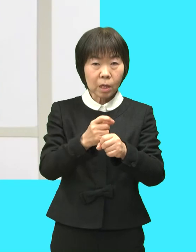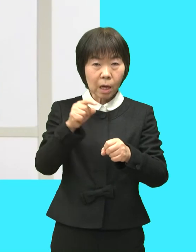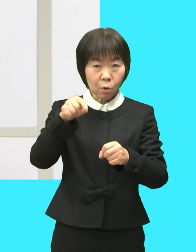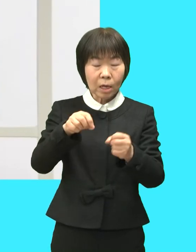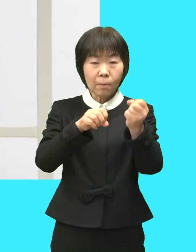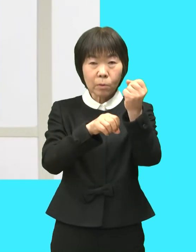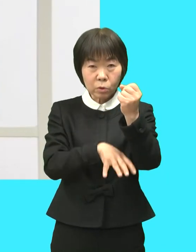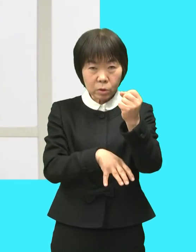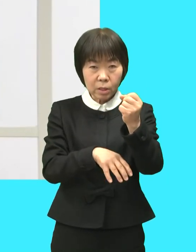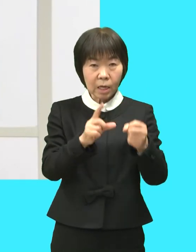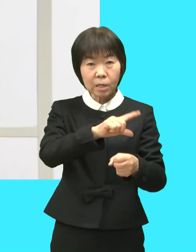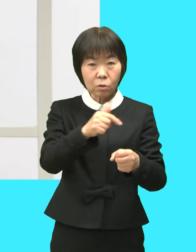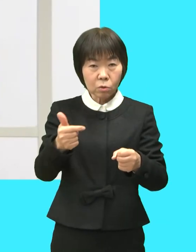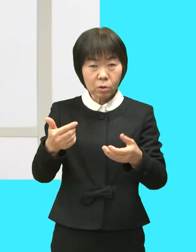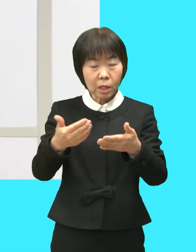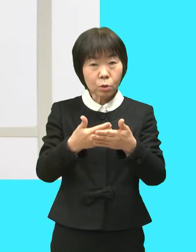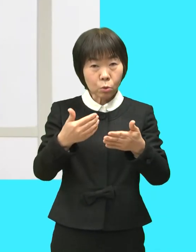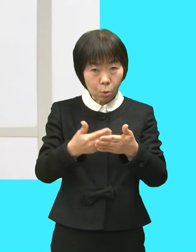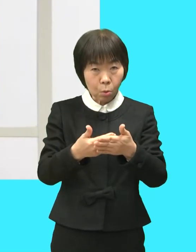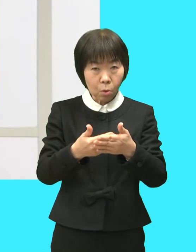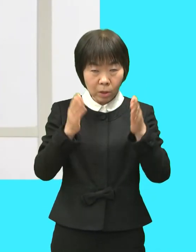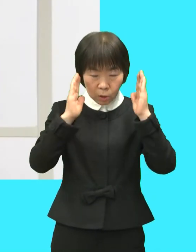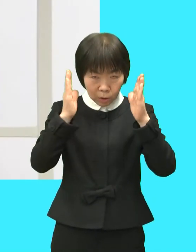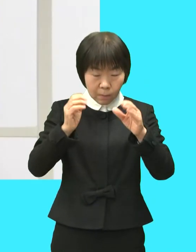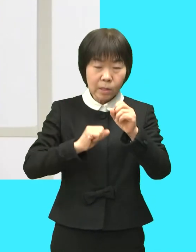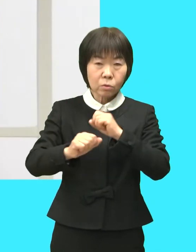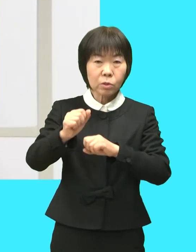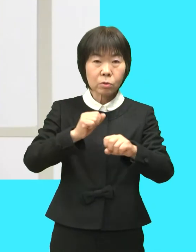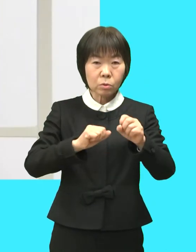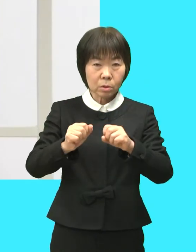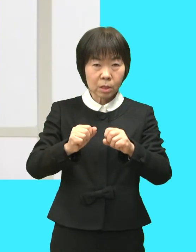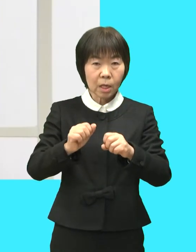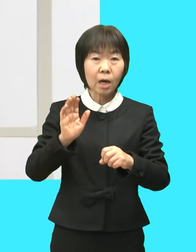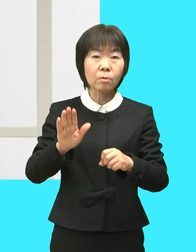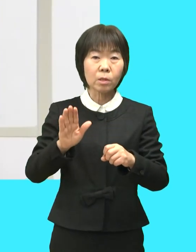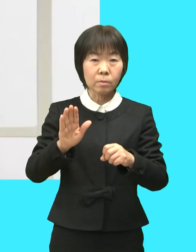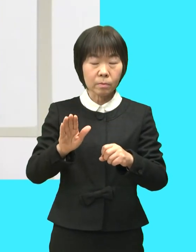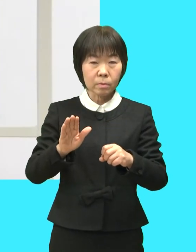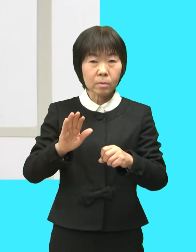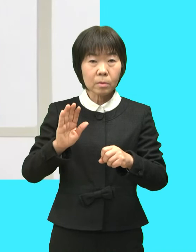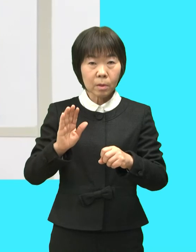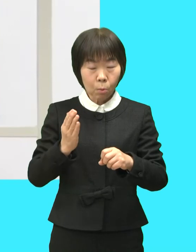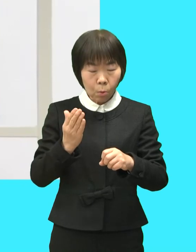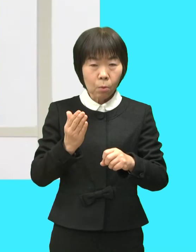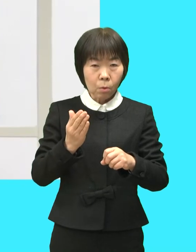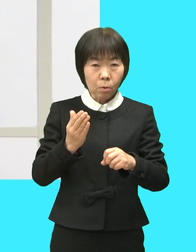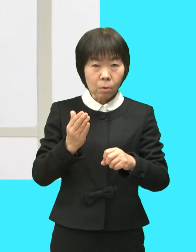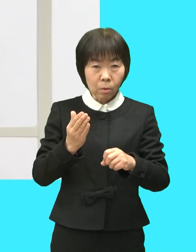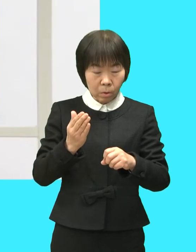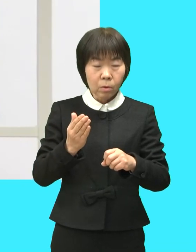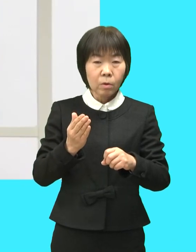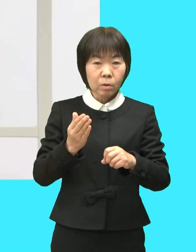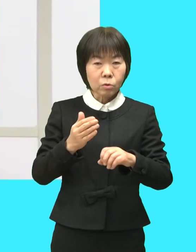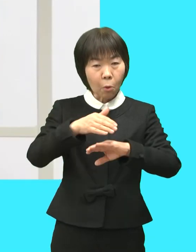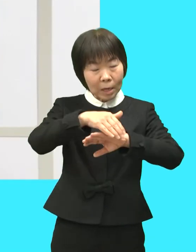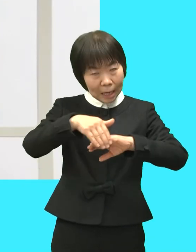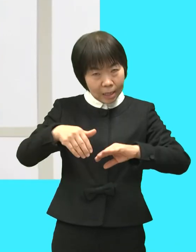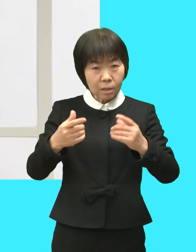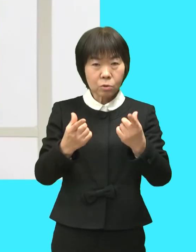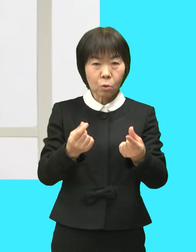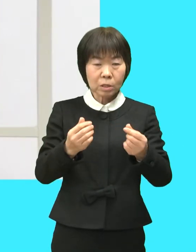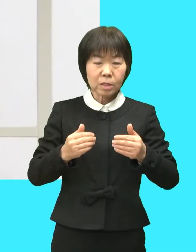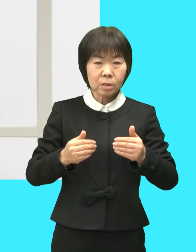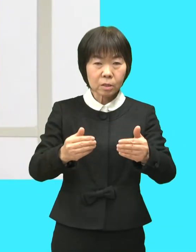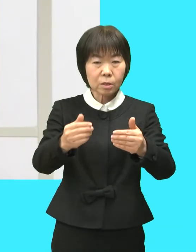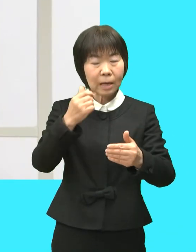づいてさまざまな施策一生懸命取り組んでいただいておりますが、やはり必ずしも計画通り進んでい